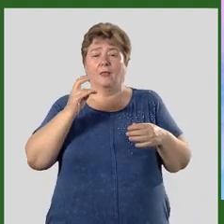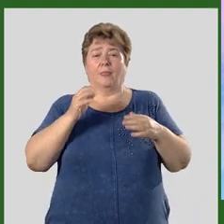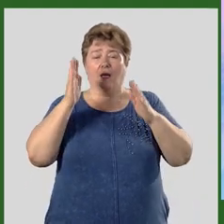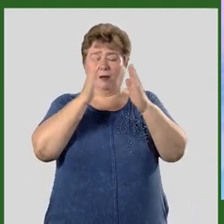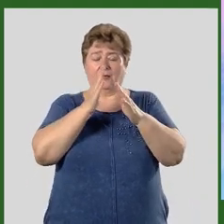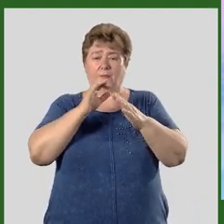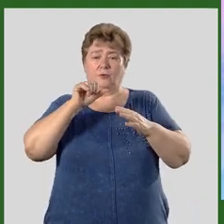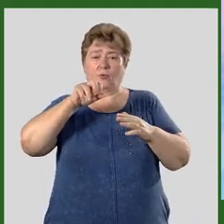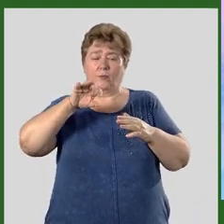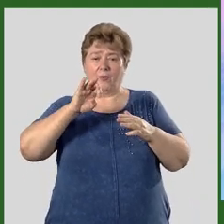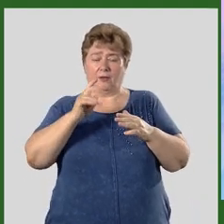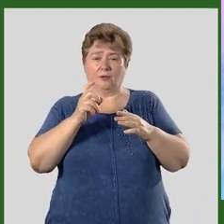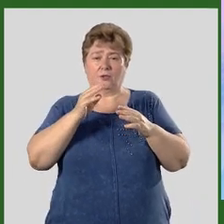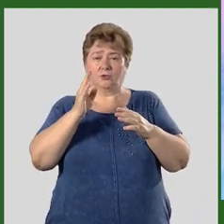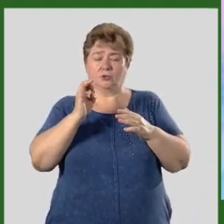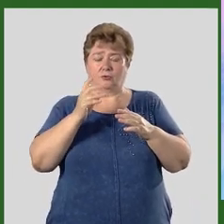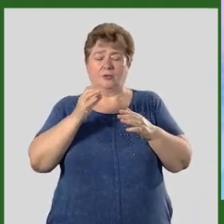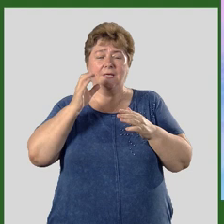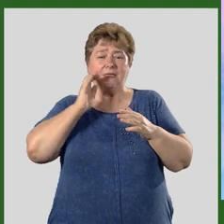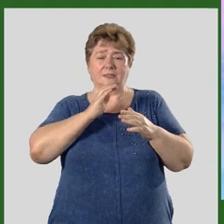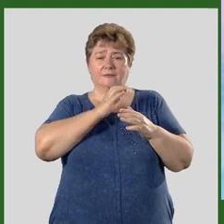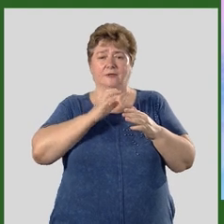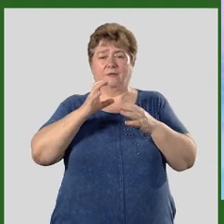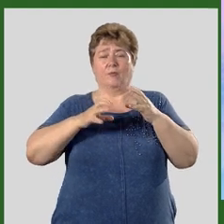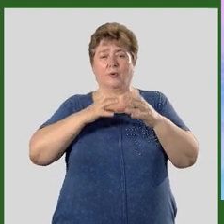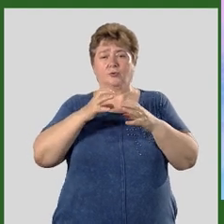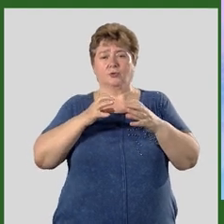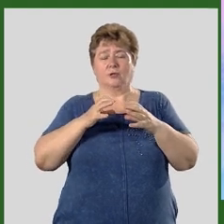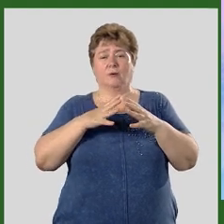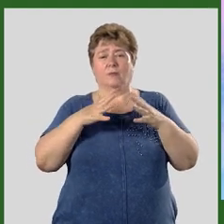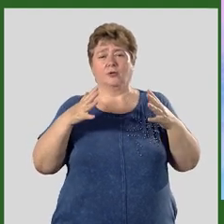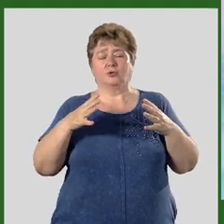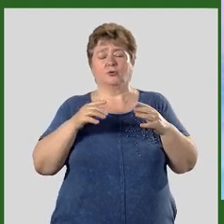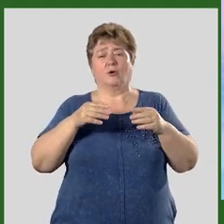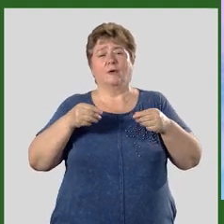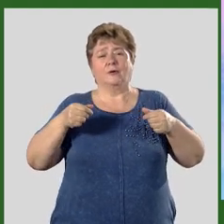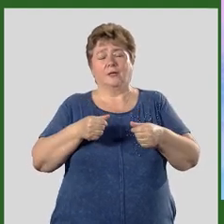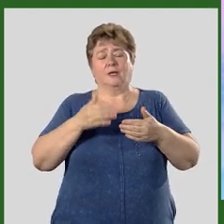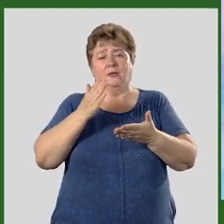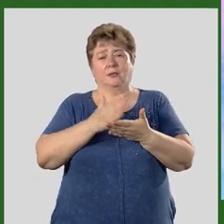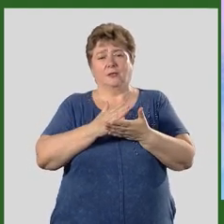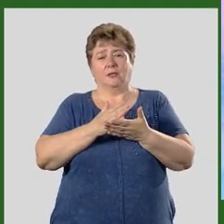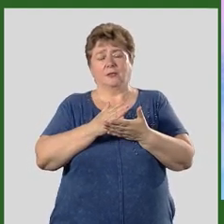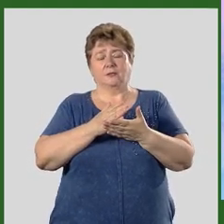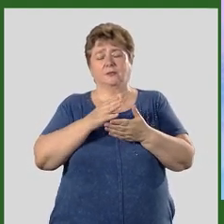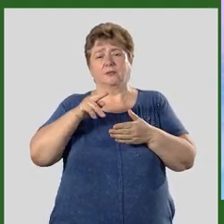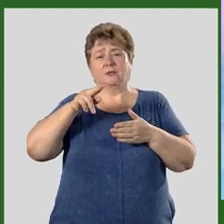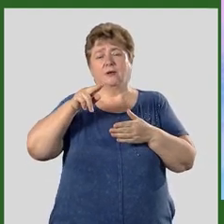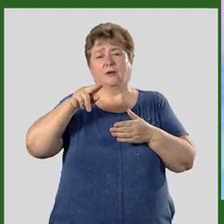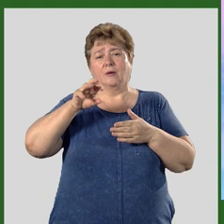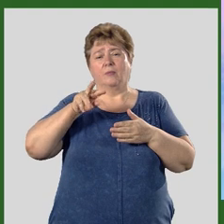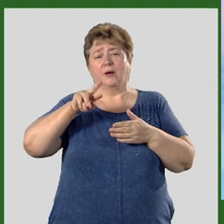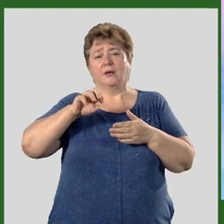в умеренных широтах северного полушария большое влияние оказывают также